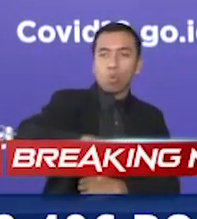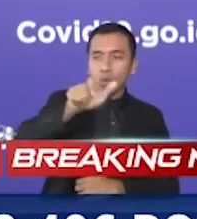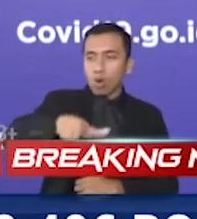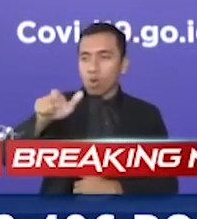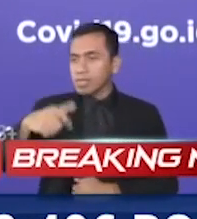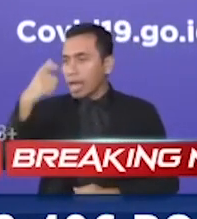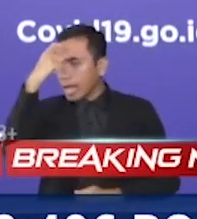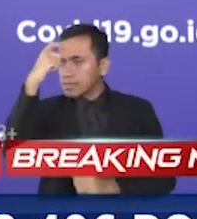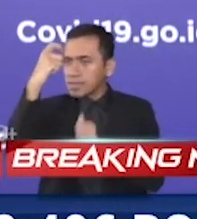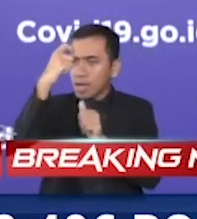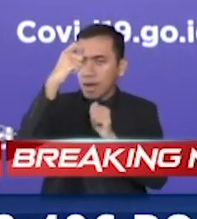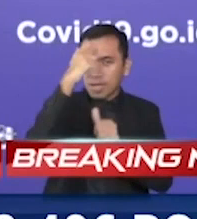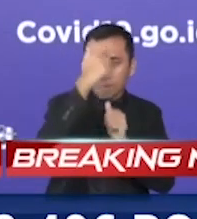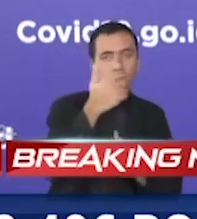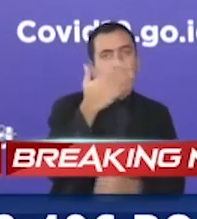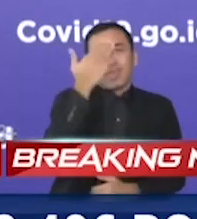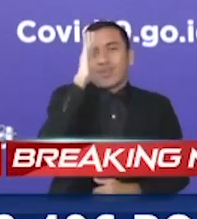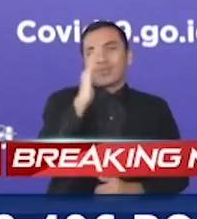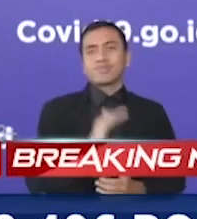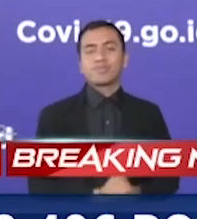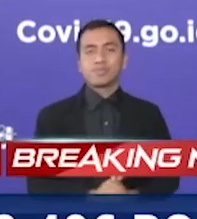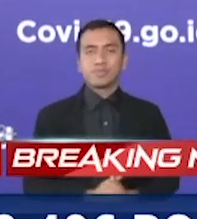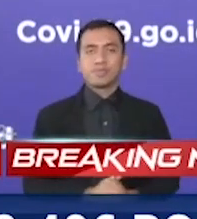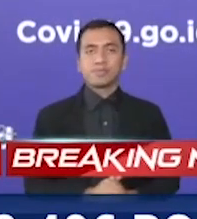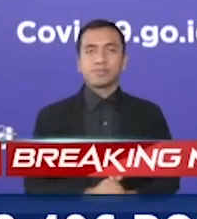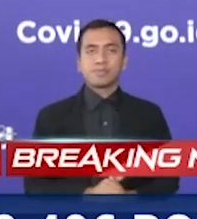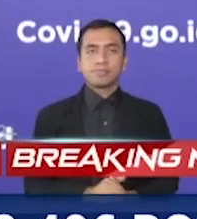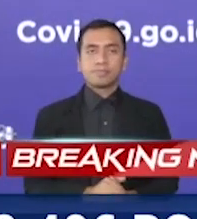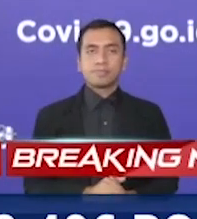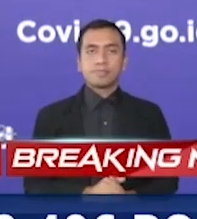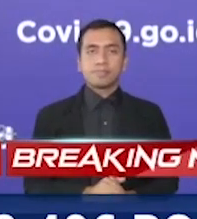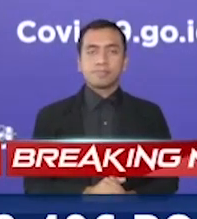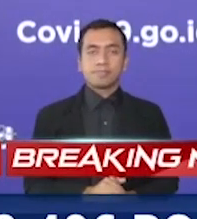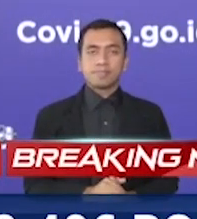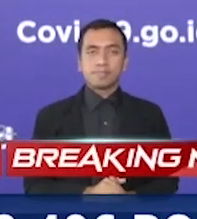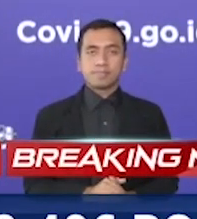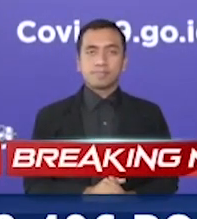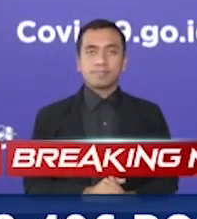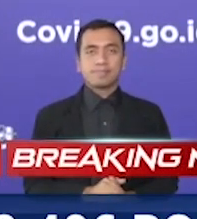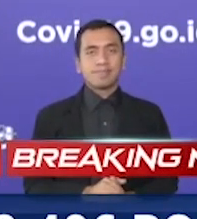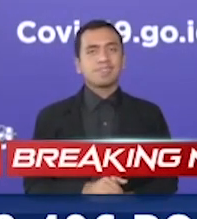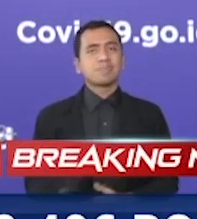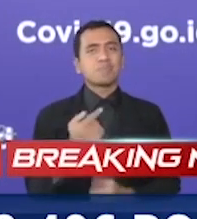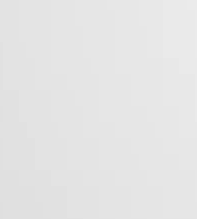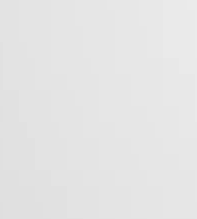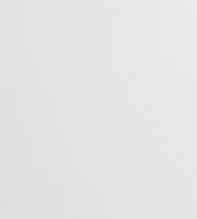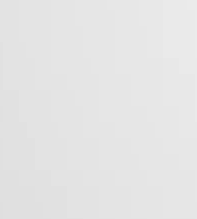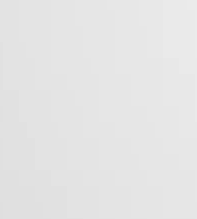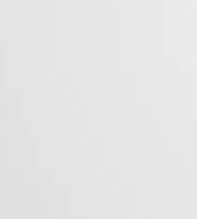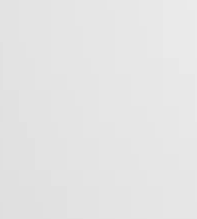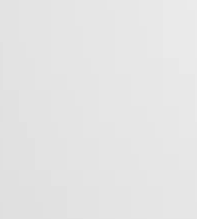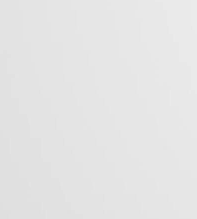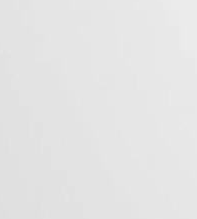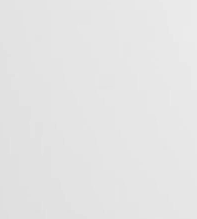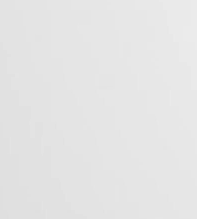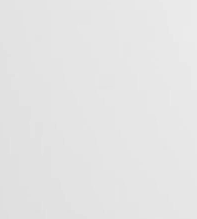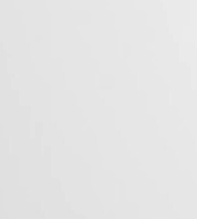kita kadang-kadang tidak bisa menghindar pada situasi yang mengharuskan kita sulit menjaga jarak